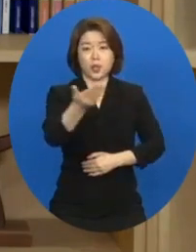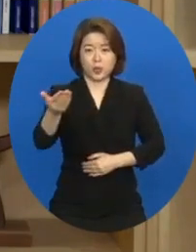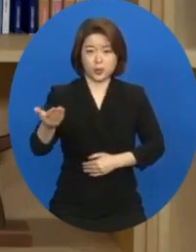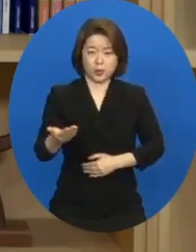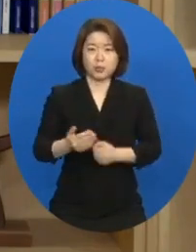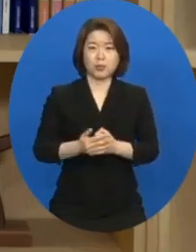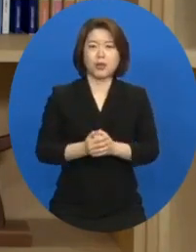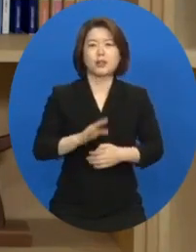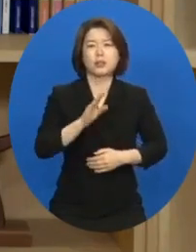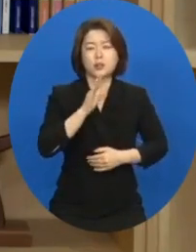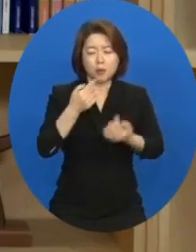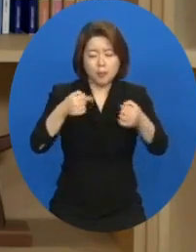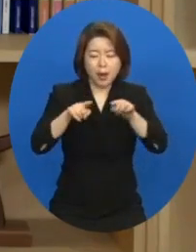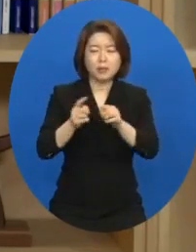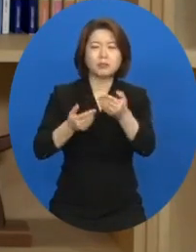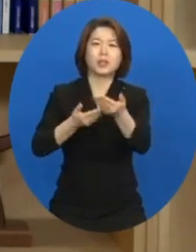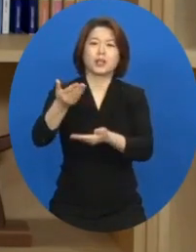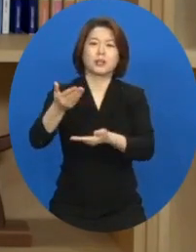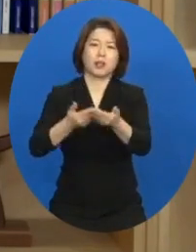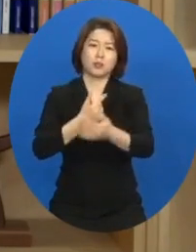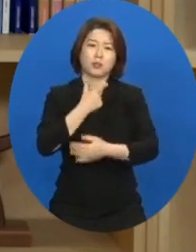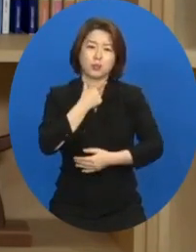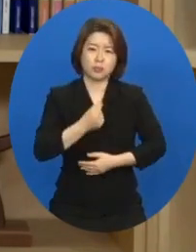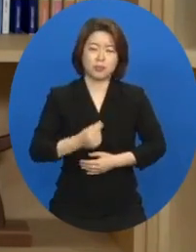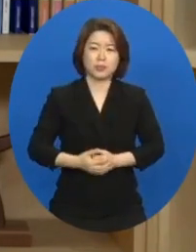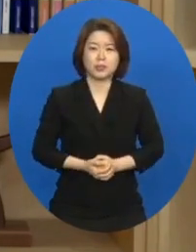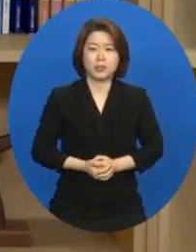정말 같이 나누고 싶었습니다